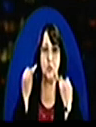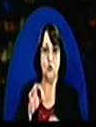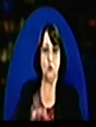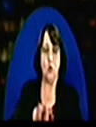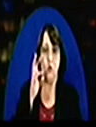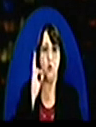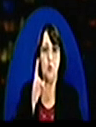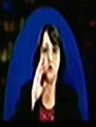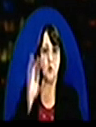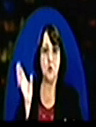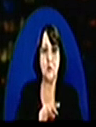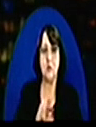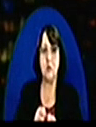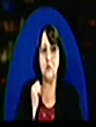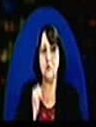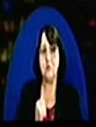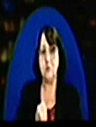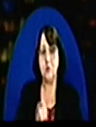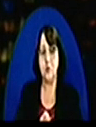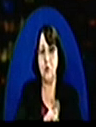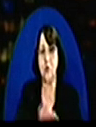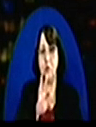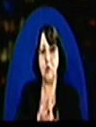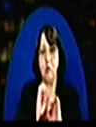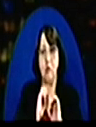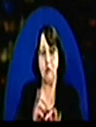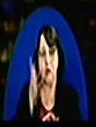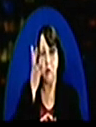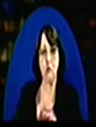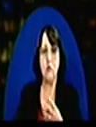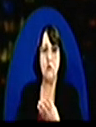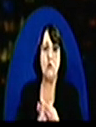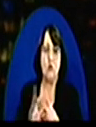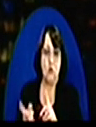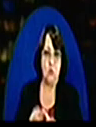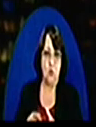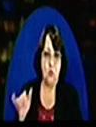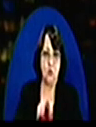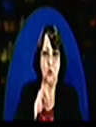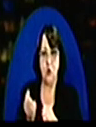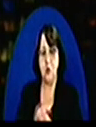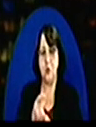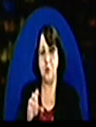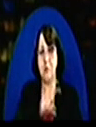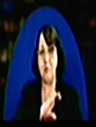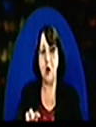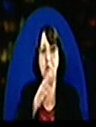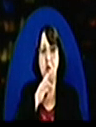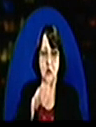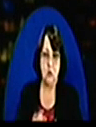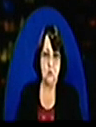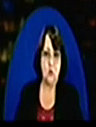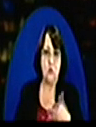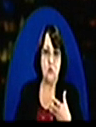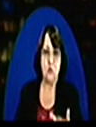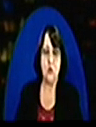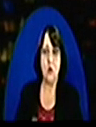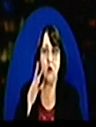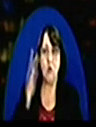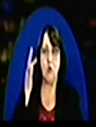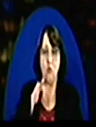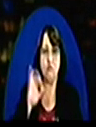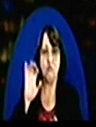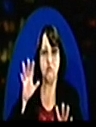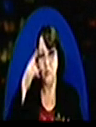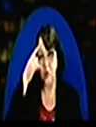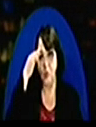сонгуулийн кампанит ажлын үеэр коронавирусны цар тахлын эрсдлээс сэргийлэхтэй холбогдуулан улсын онцгой комисс мэдэгдэл гаргаад байна. Мөн гадаад улс